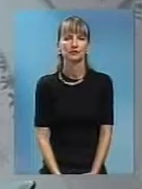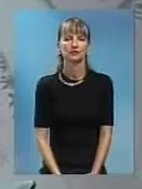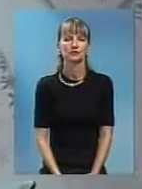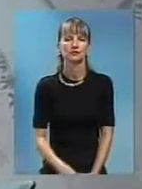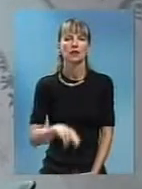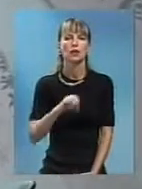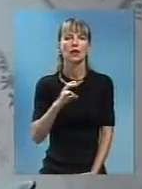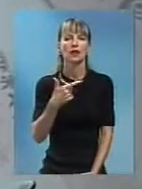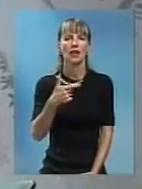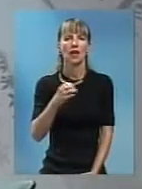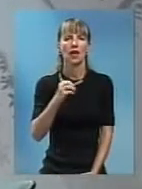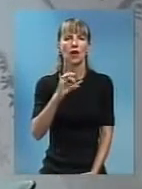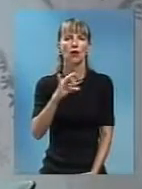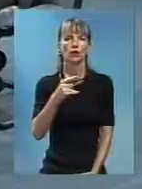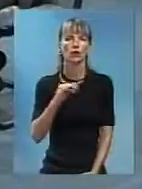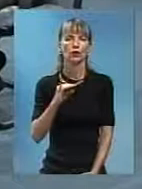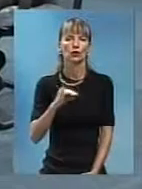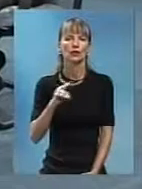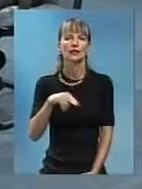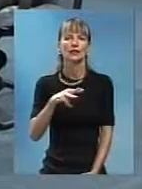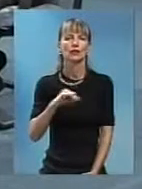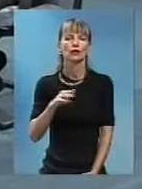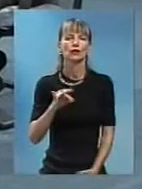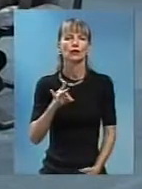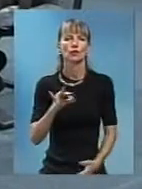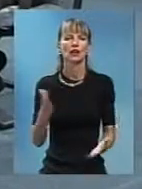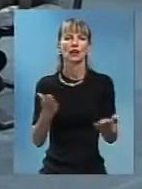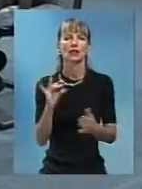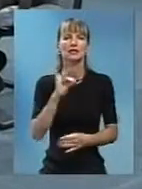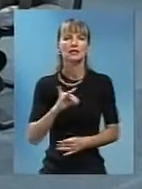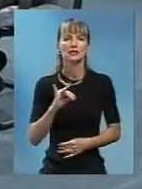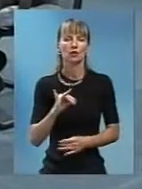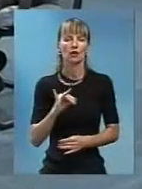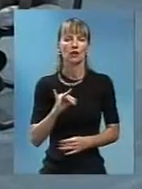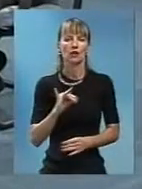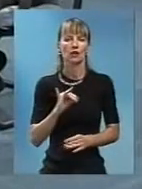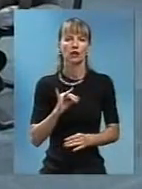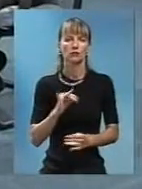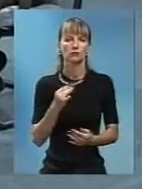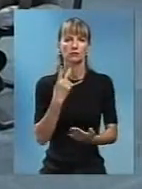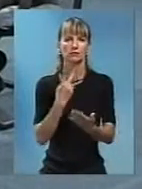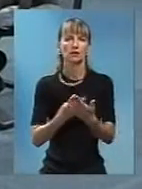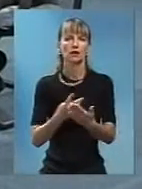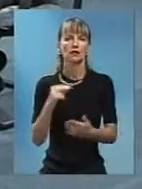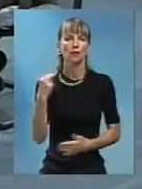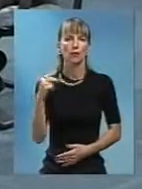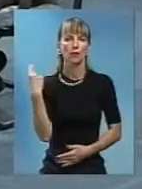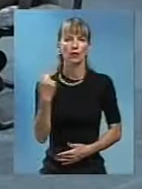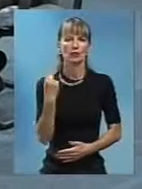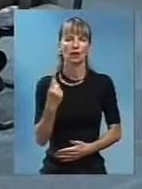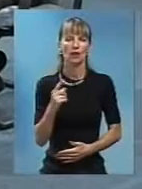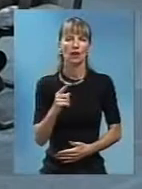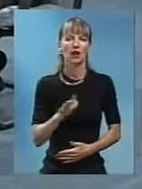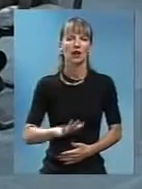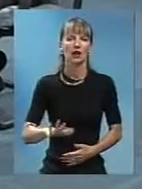Пане Георгію, пане Дмитро, яка історія експонатів, представлених у Запорізькому обласному